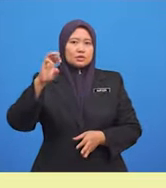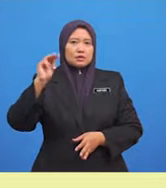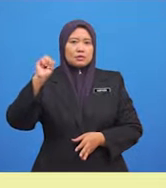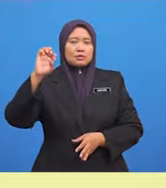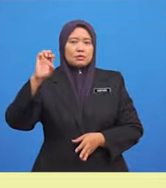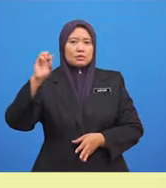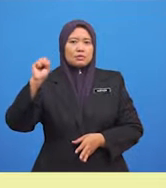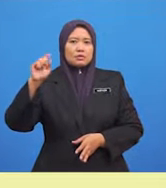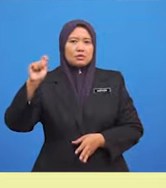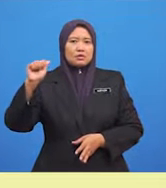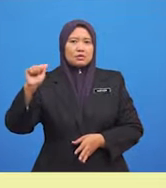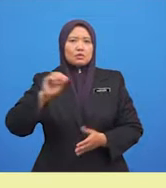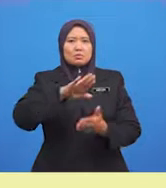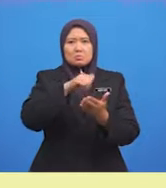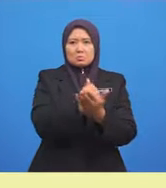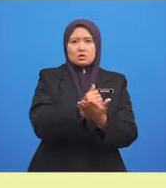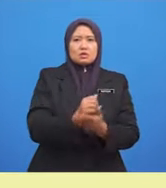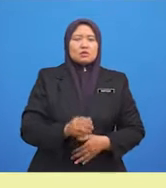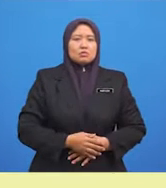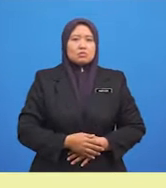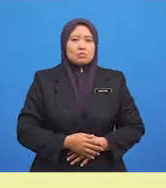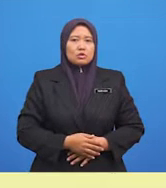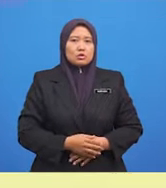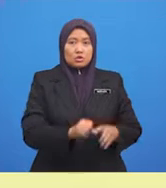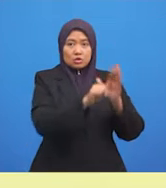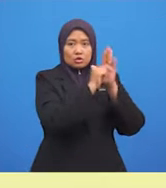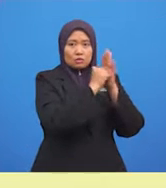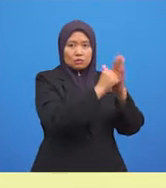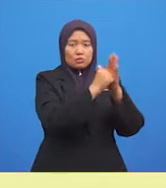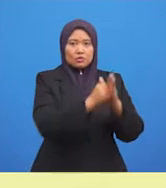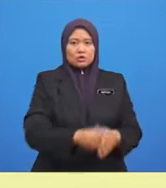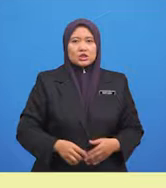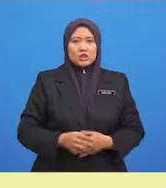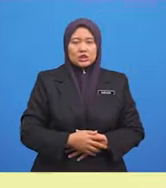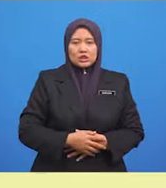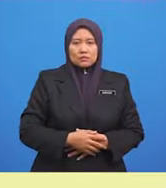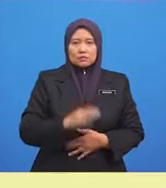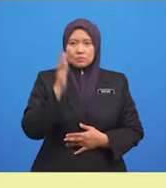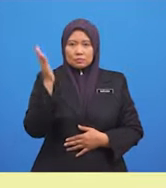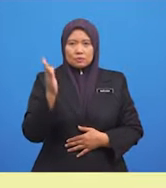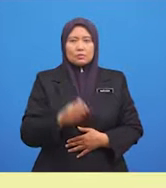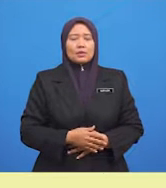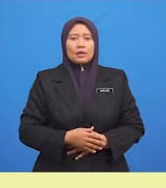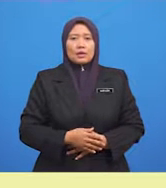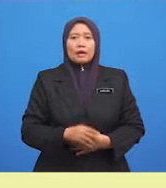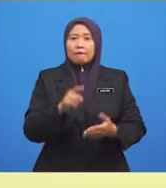sebagai set semester. Set semester ditulis dengan simbol berikut.